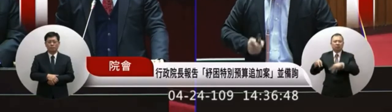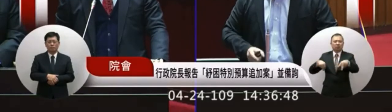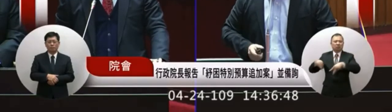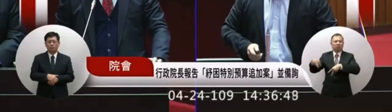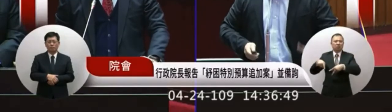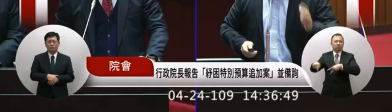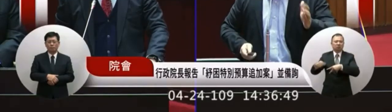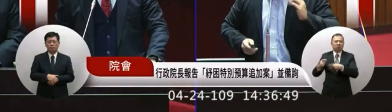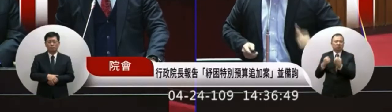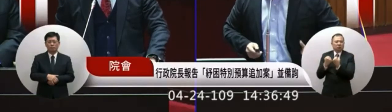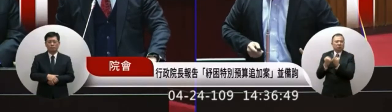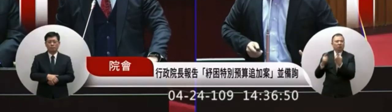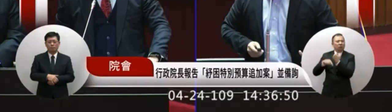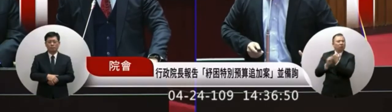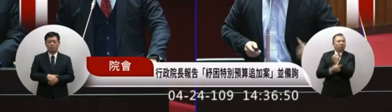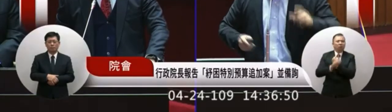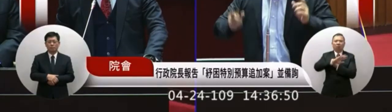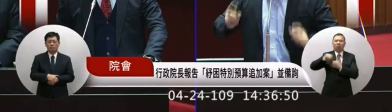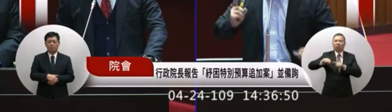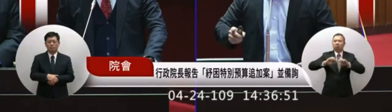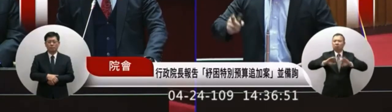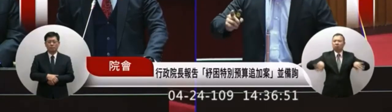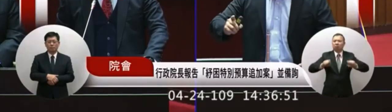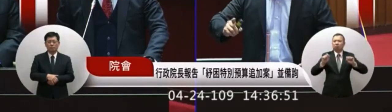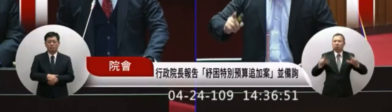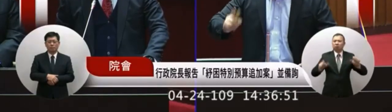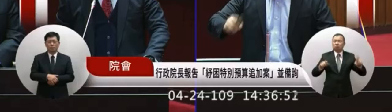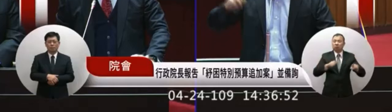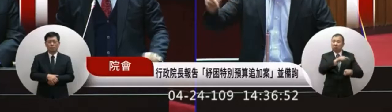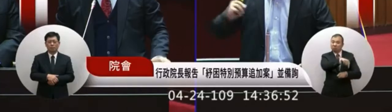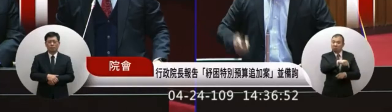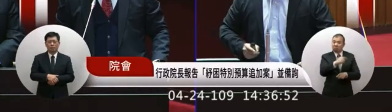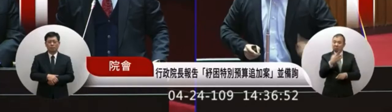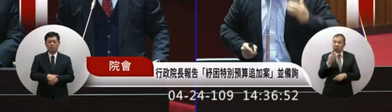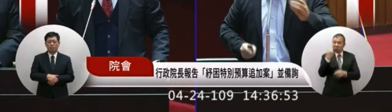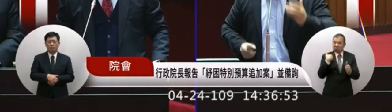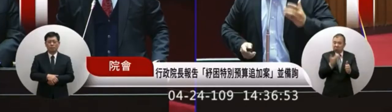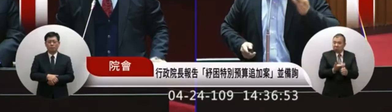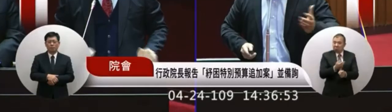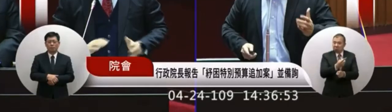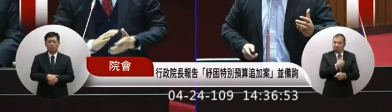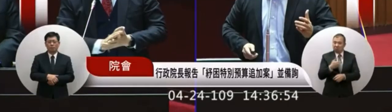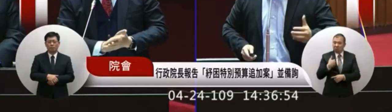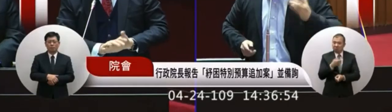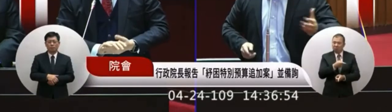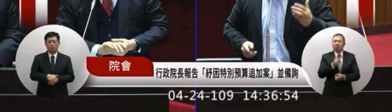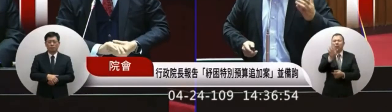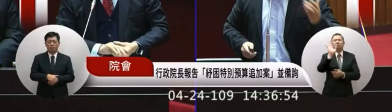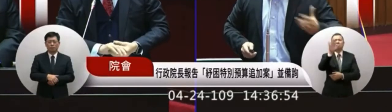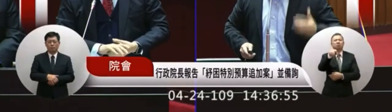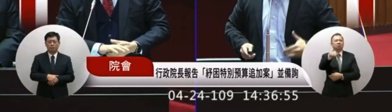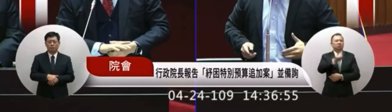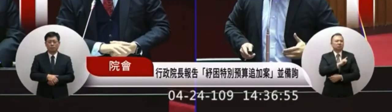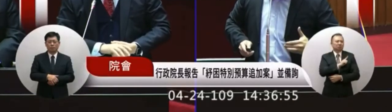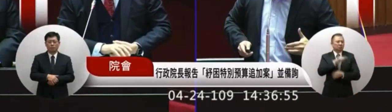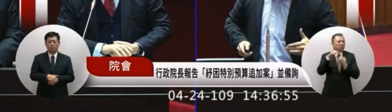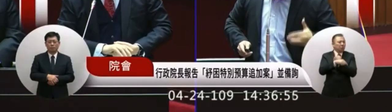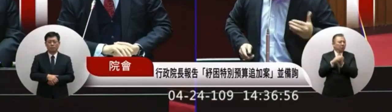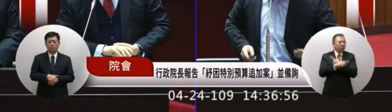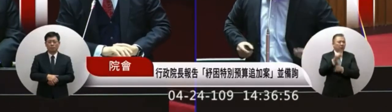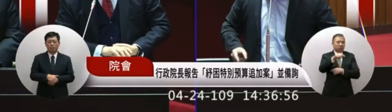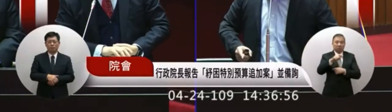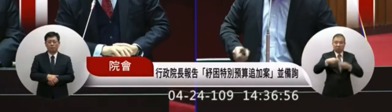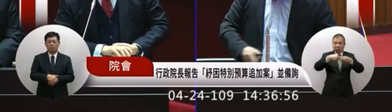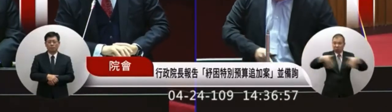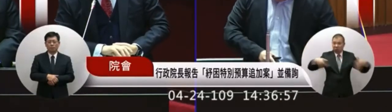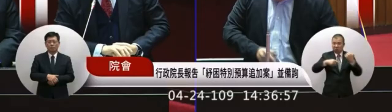用一个组织法来作为一个授权？这一点哈，可能保定阿盖去研究一下，到底他可不可以用一个组织法？好，